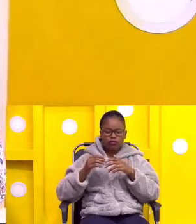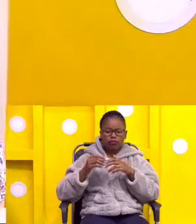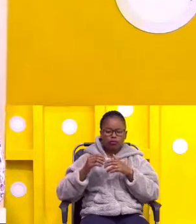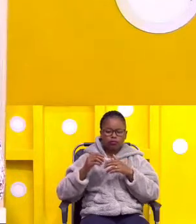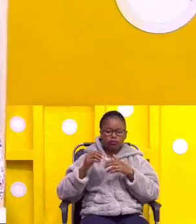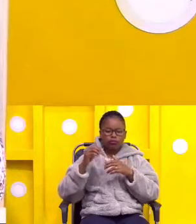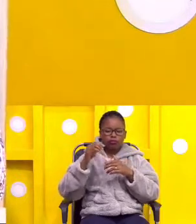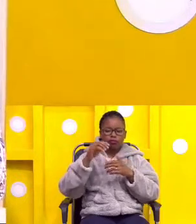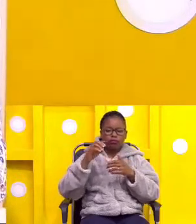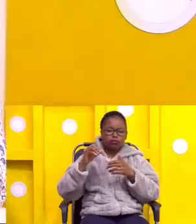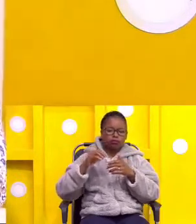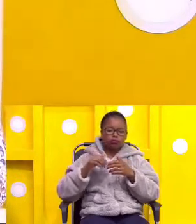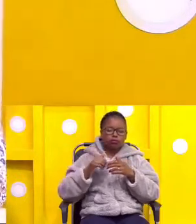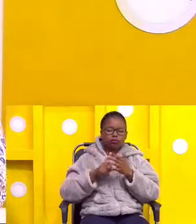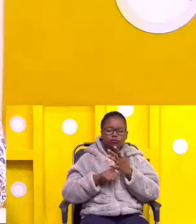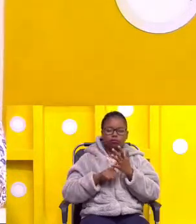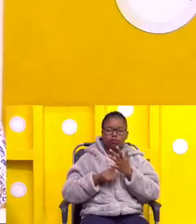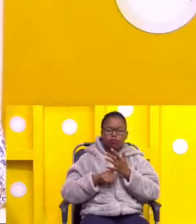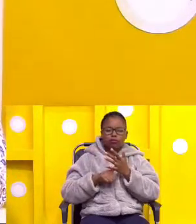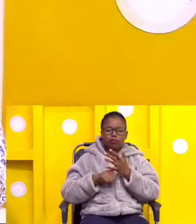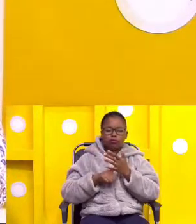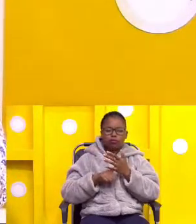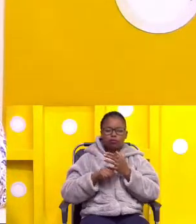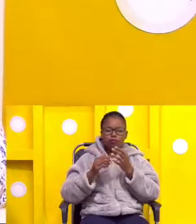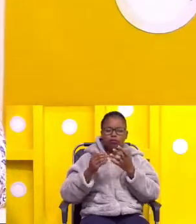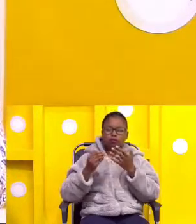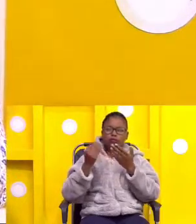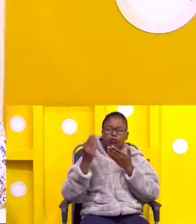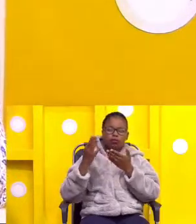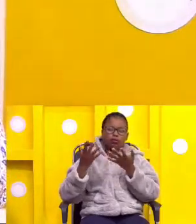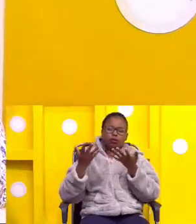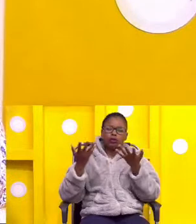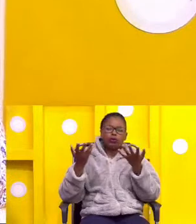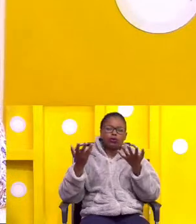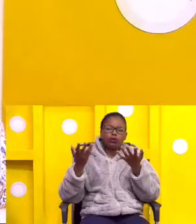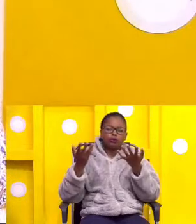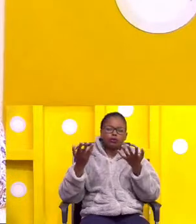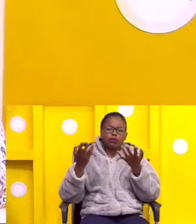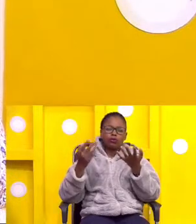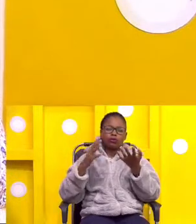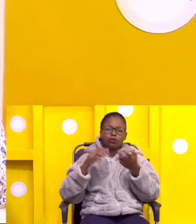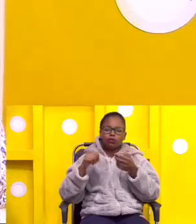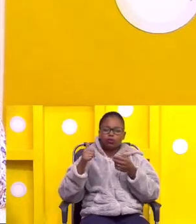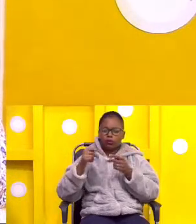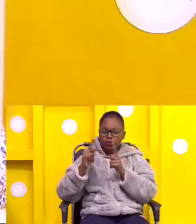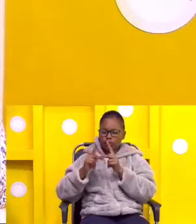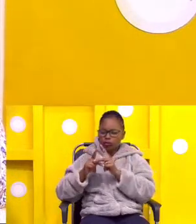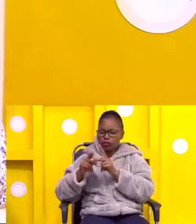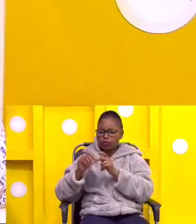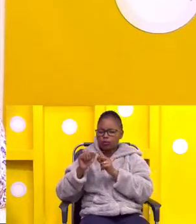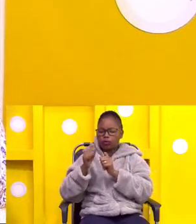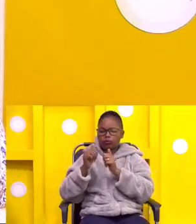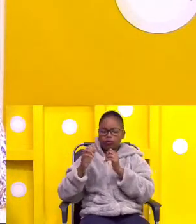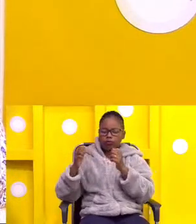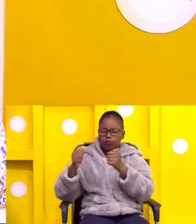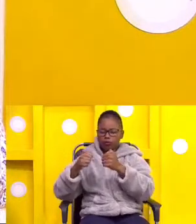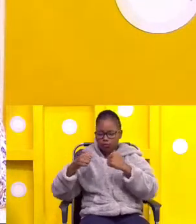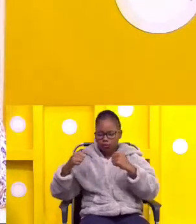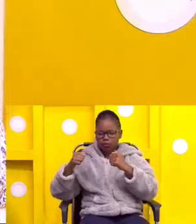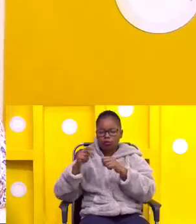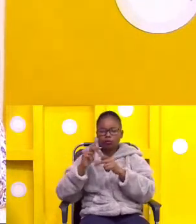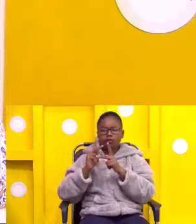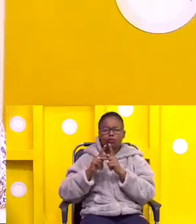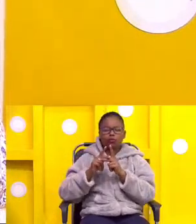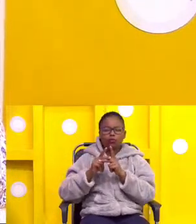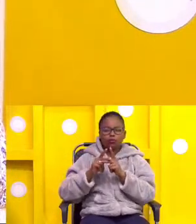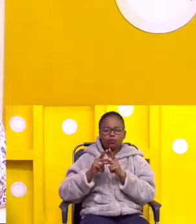Mari atigitie mathini ma kiriyo ni mwathire kurutira Ngai gongona. Mari mangi ni igite thito wega. Bebe iria